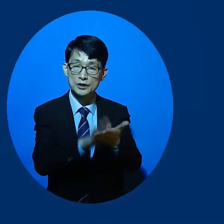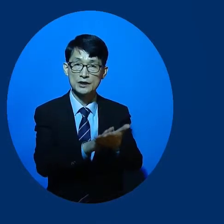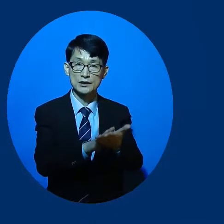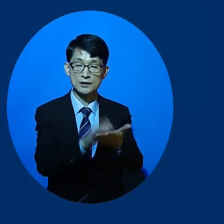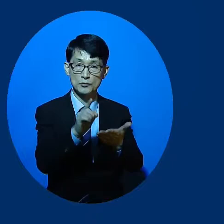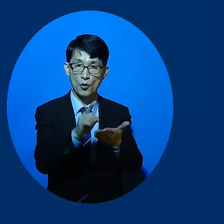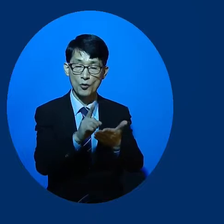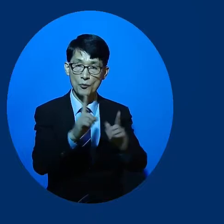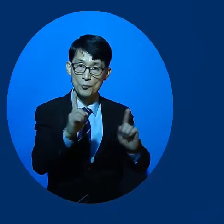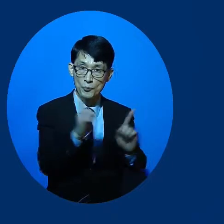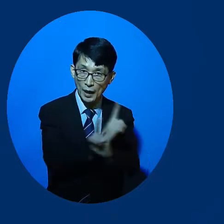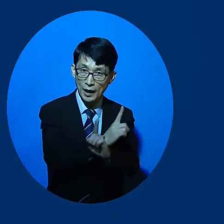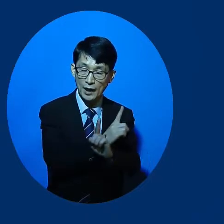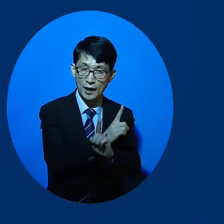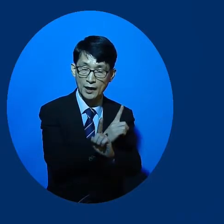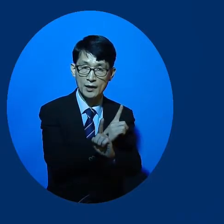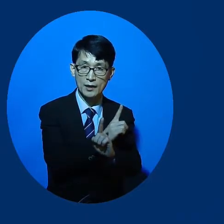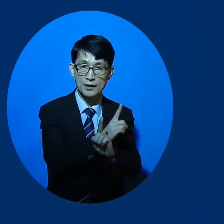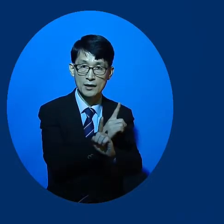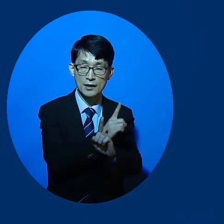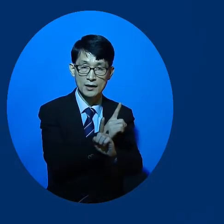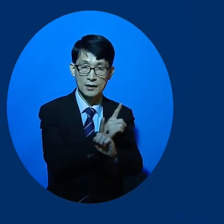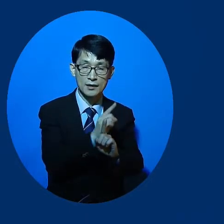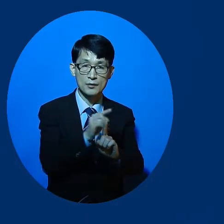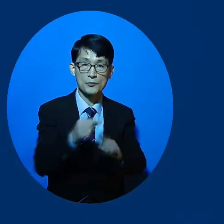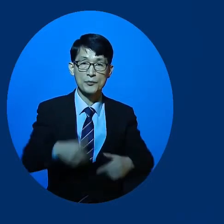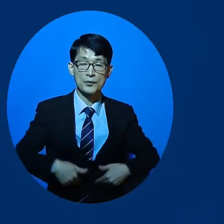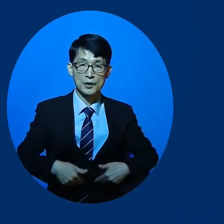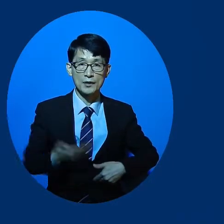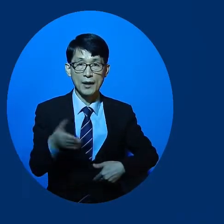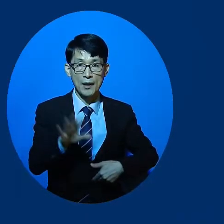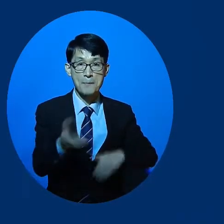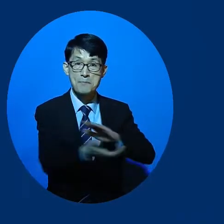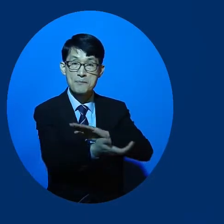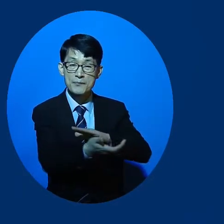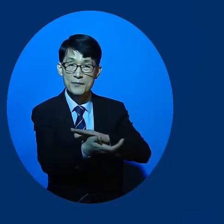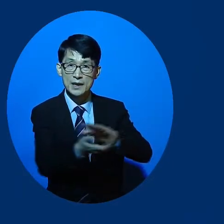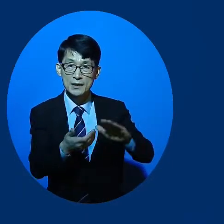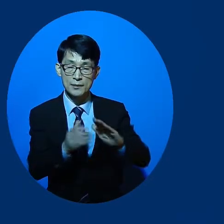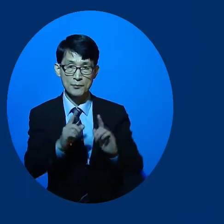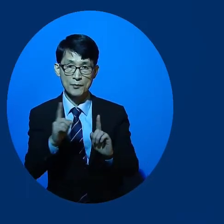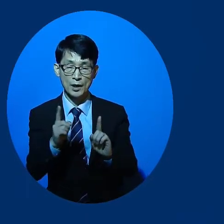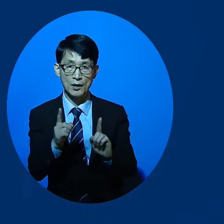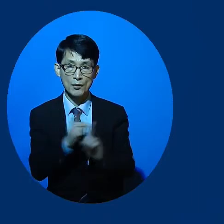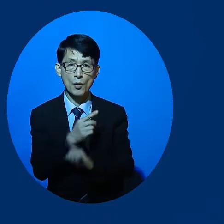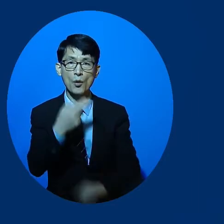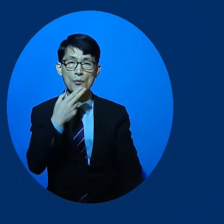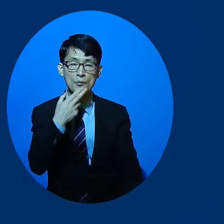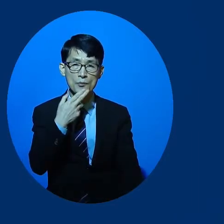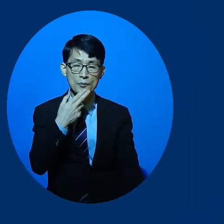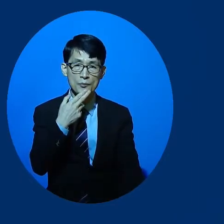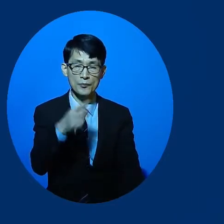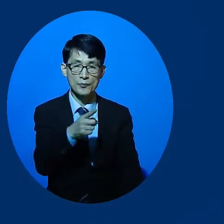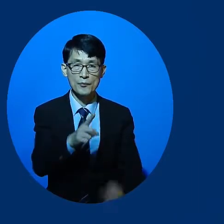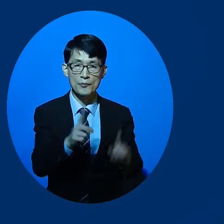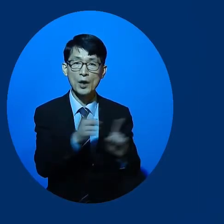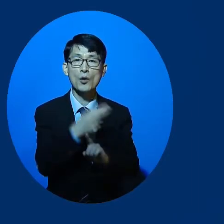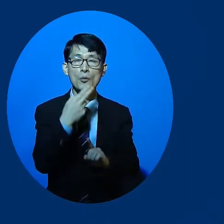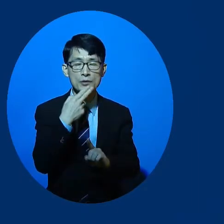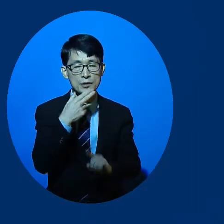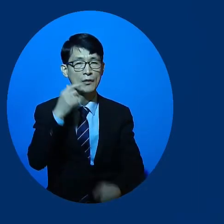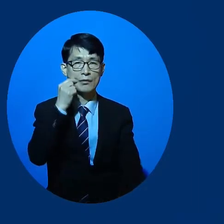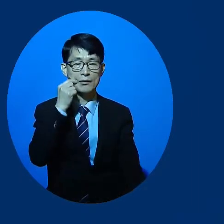없이 건축하기 전에 사람들이 편리하게 사용할 수 있도록 설계에 임하는